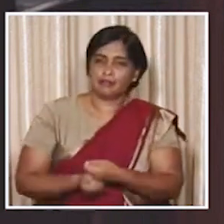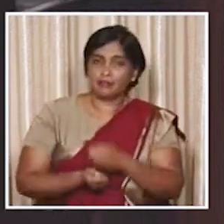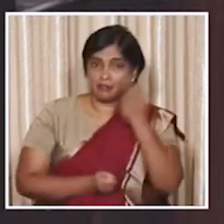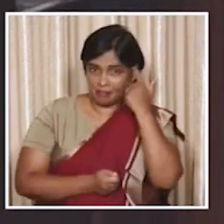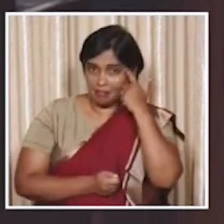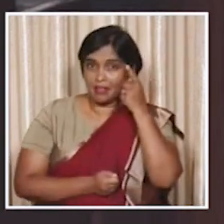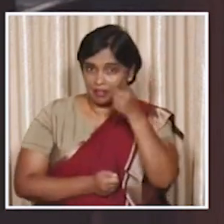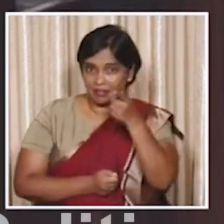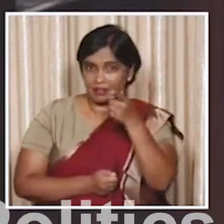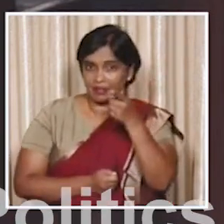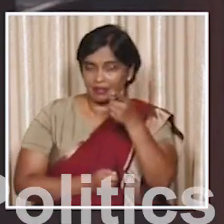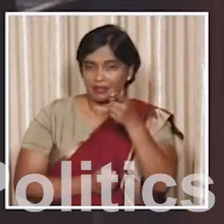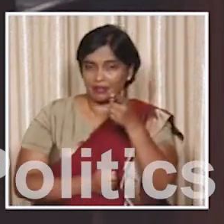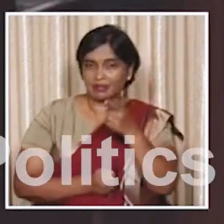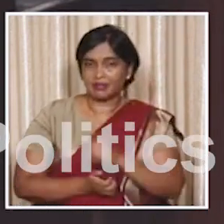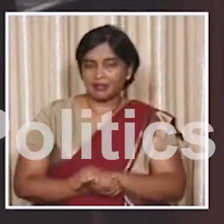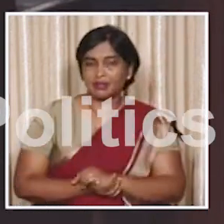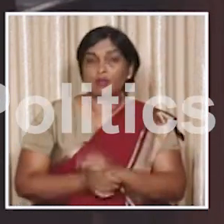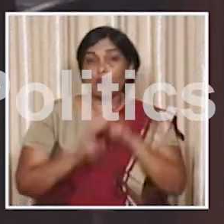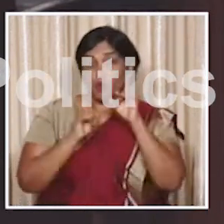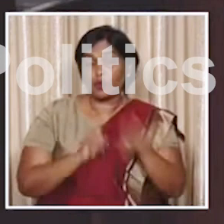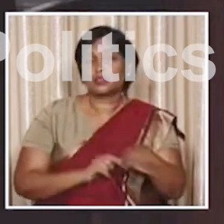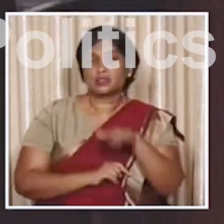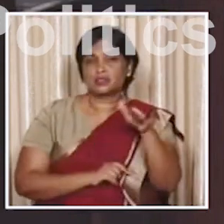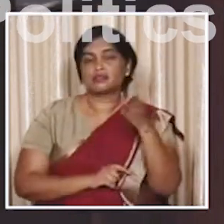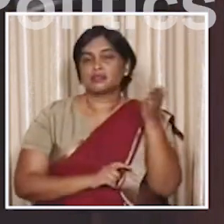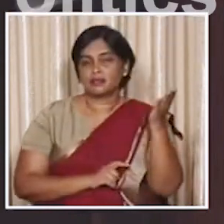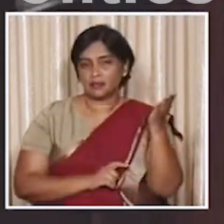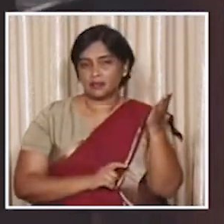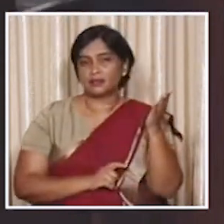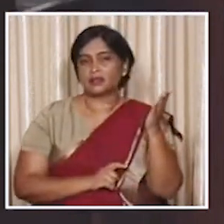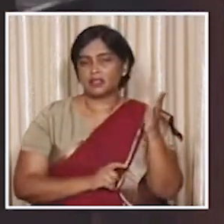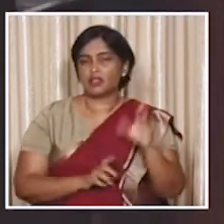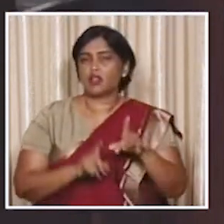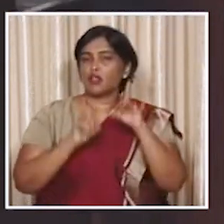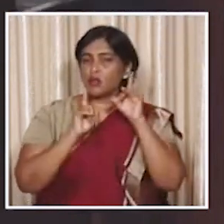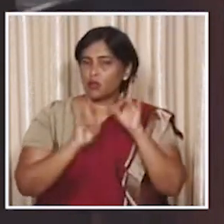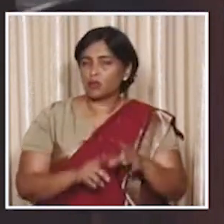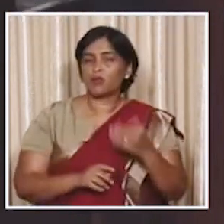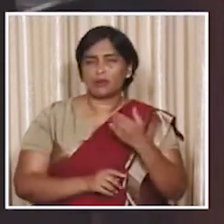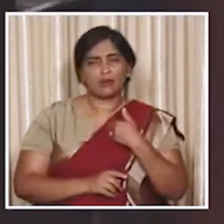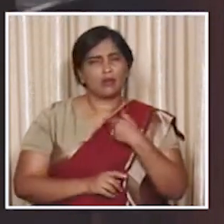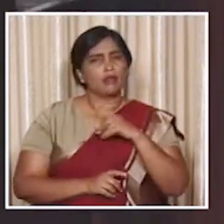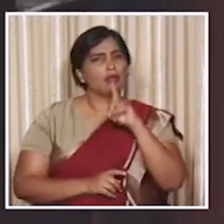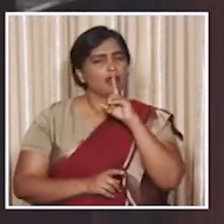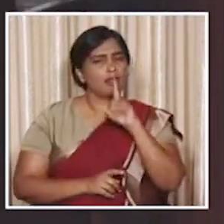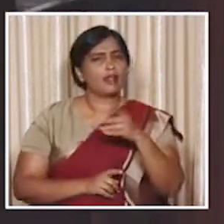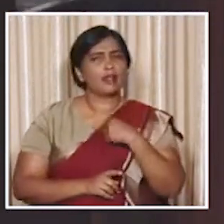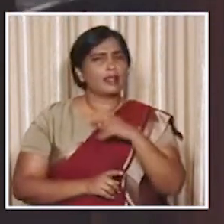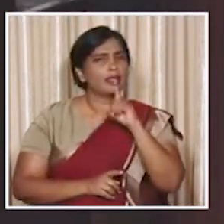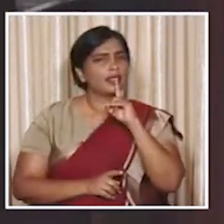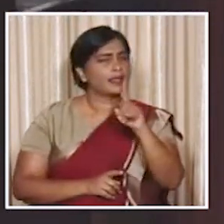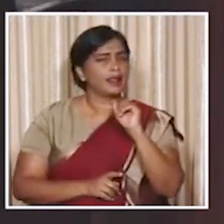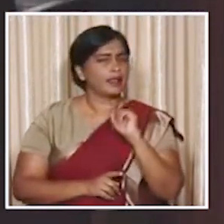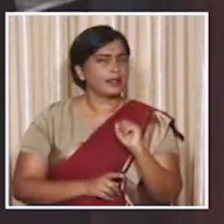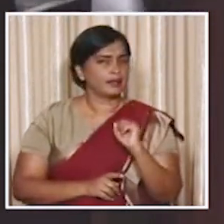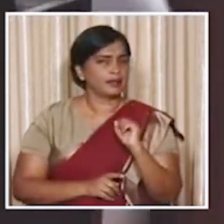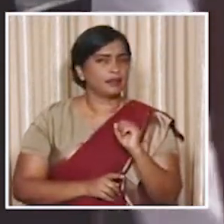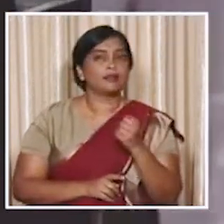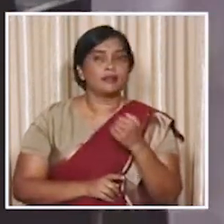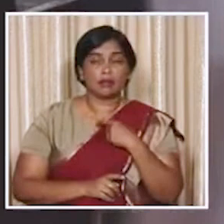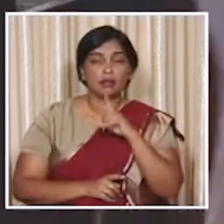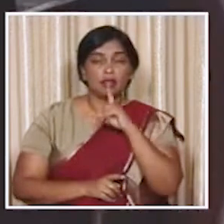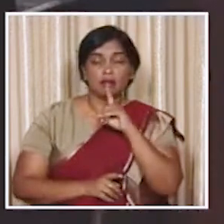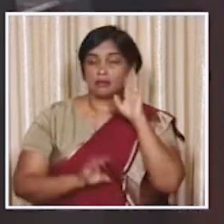matakai neda 34 agamattu memai samajaye tibune ekena me mama ahanne meka ai man meka katha karanne mama